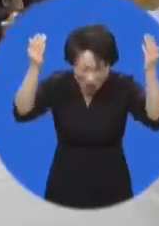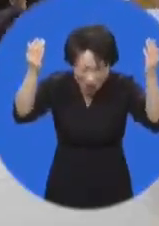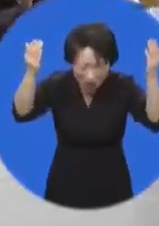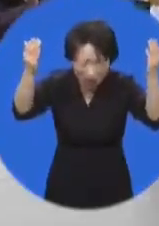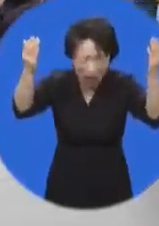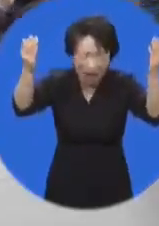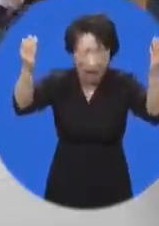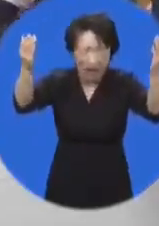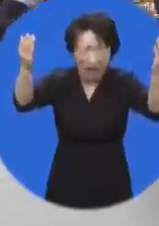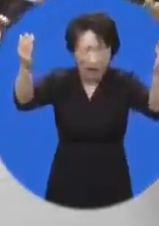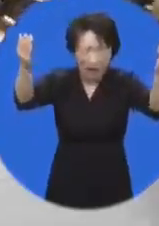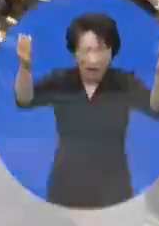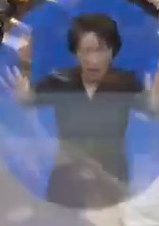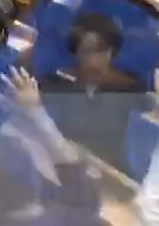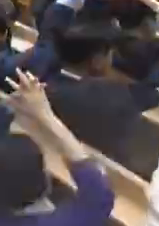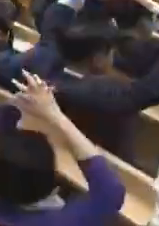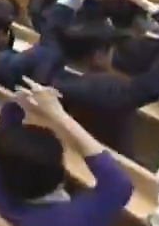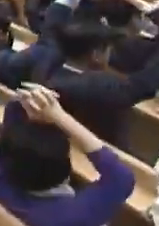주여!